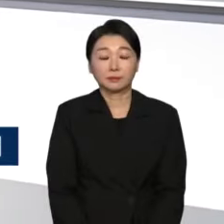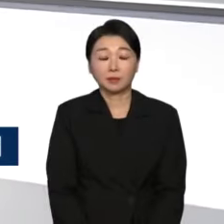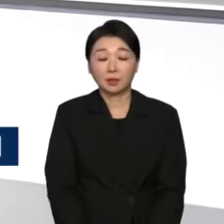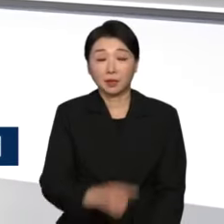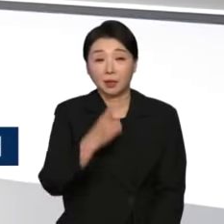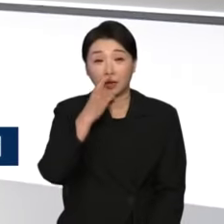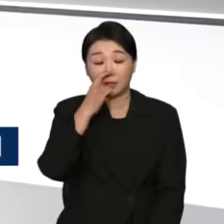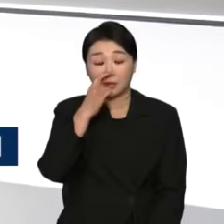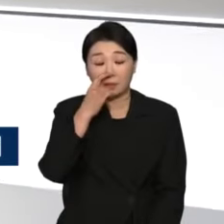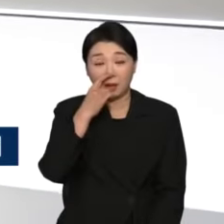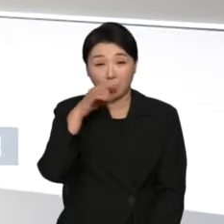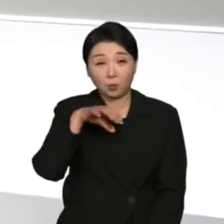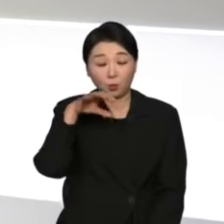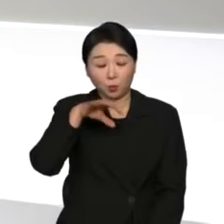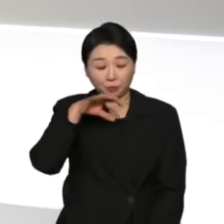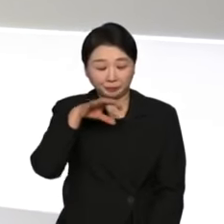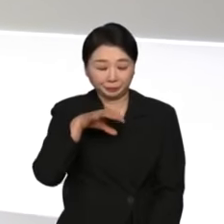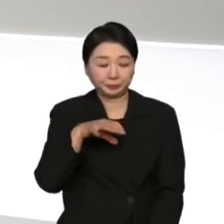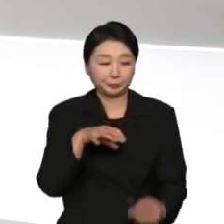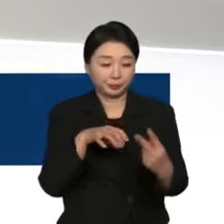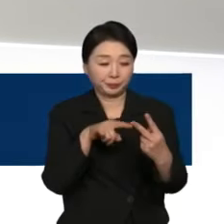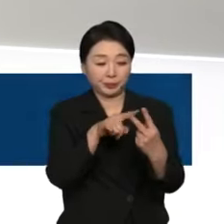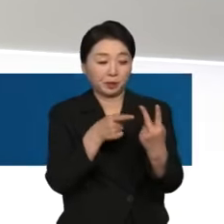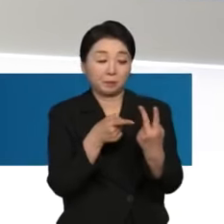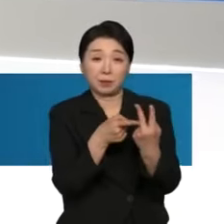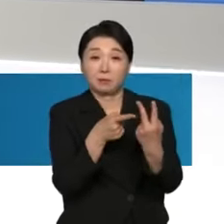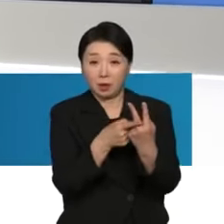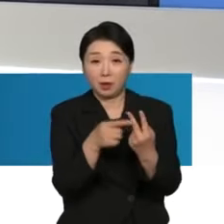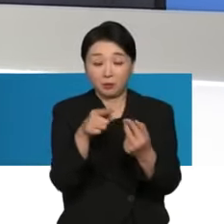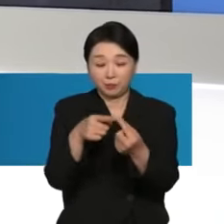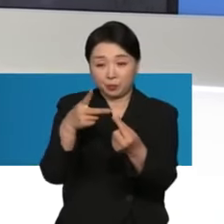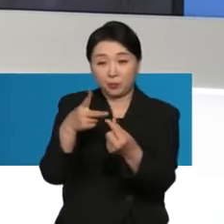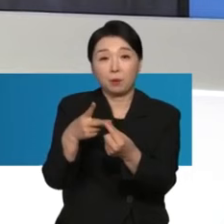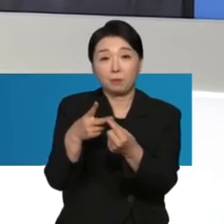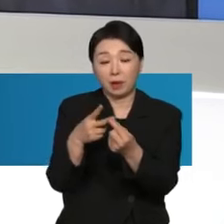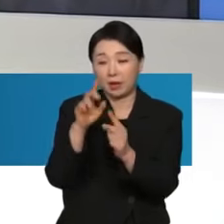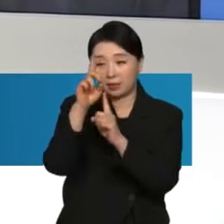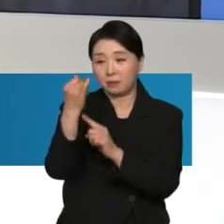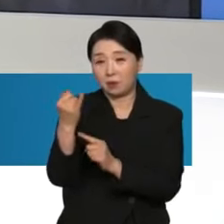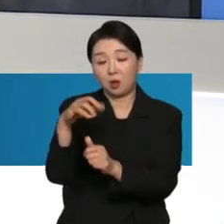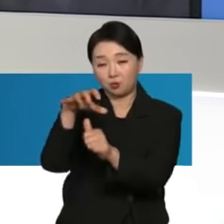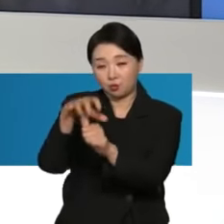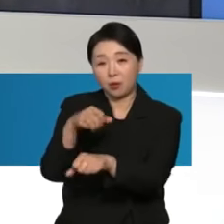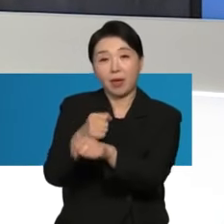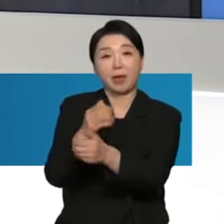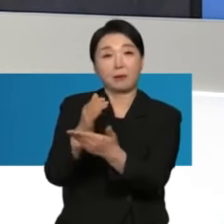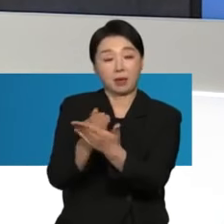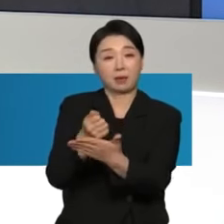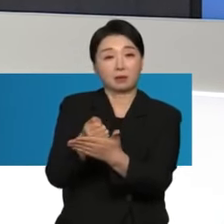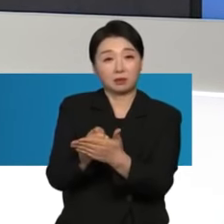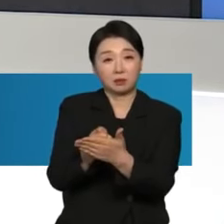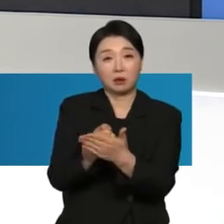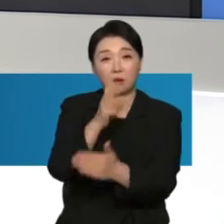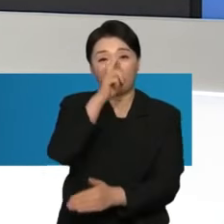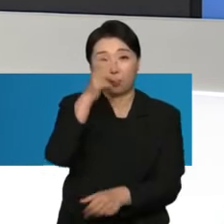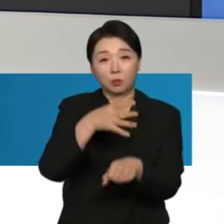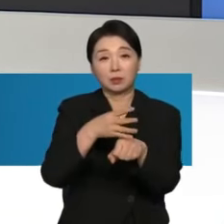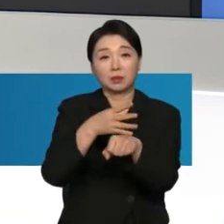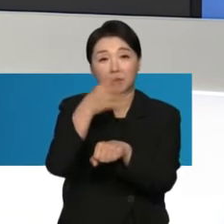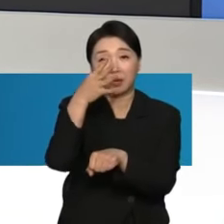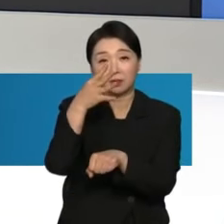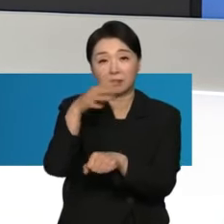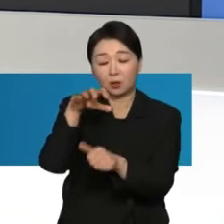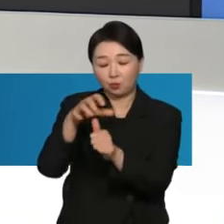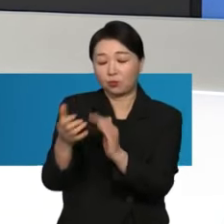다방 여주인 두 명을 잇따라 살해한 혐의를 받는 이모 씨의 구속 여부가 곧 결정됩니다. 조금 전 오후 4시에 구속 전 피의자 신문을